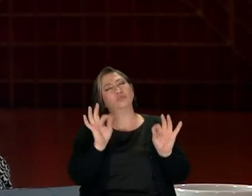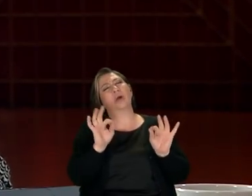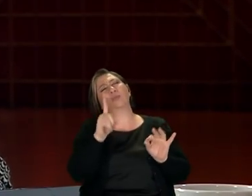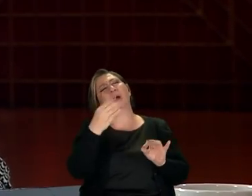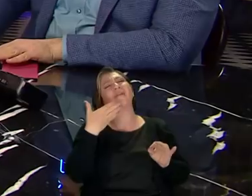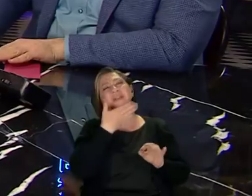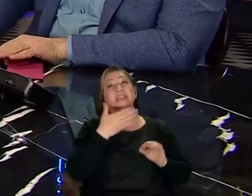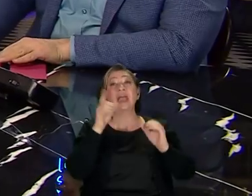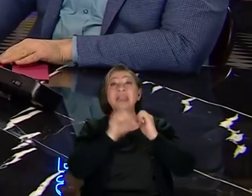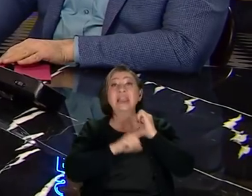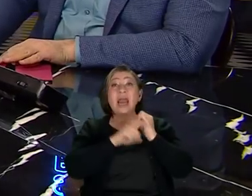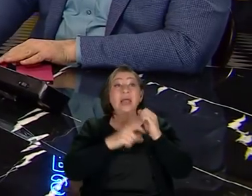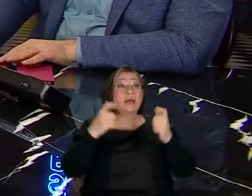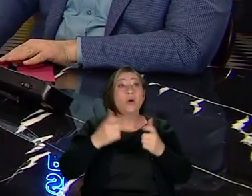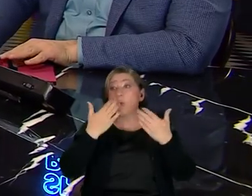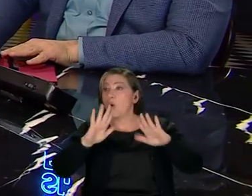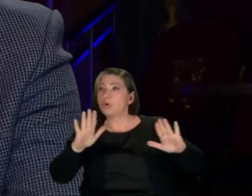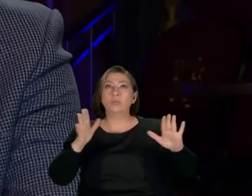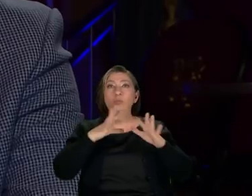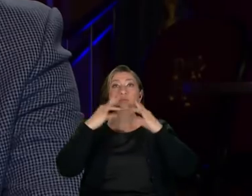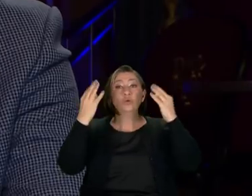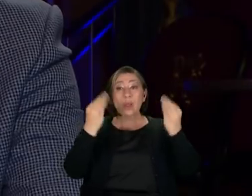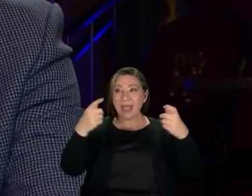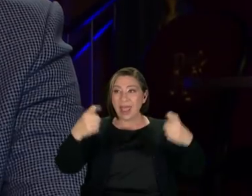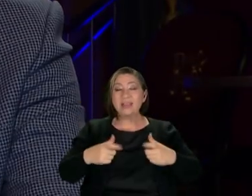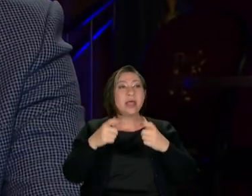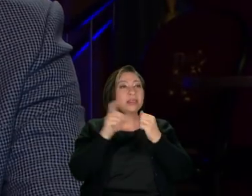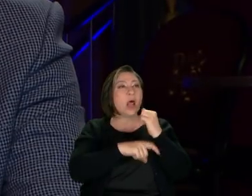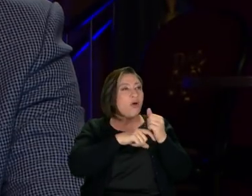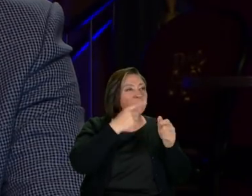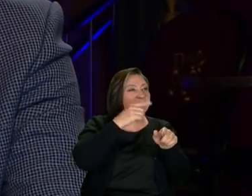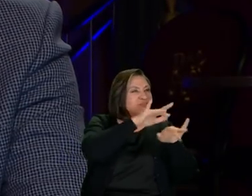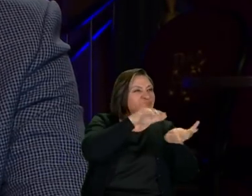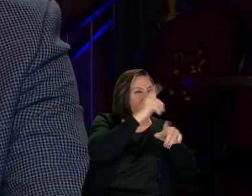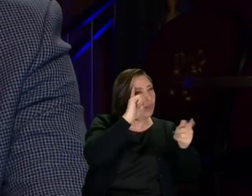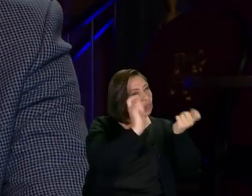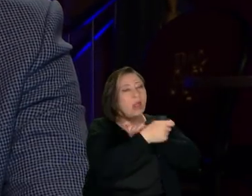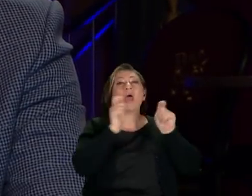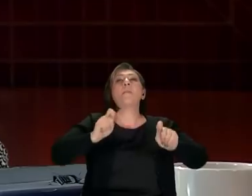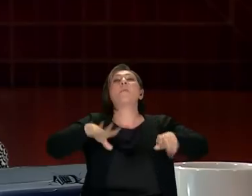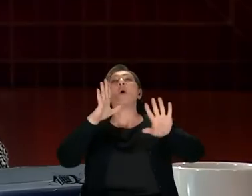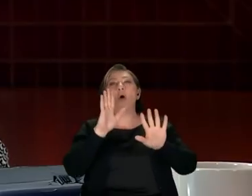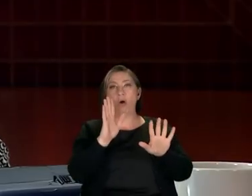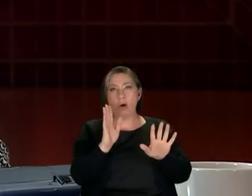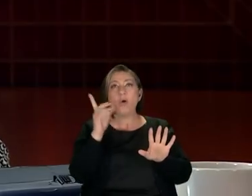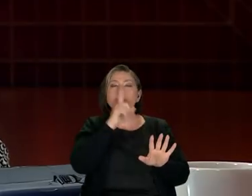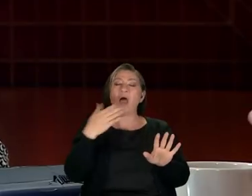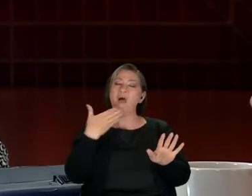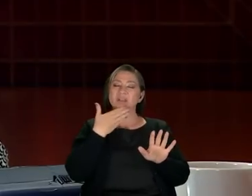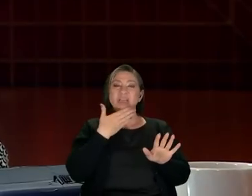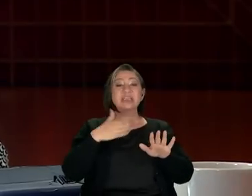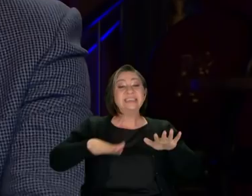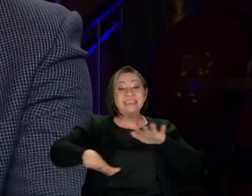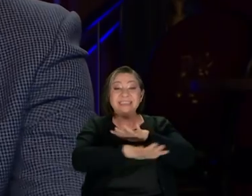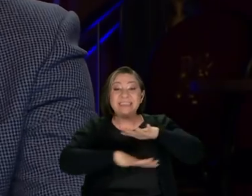yani terör yer bulamıyor biliyor musunuz mutlu olan yerde. Evet. Mutluluk olan yerde terör yer bulamıyor kendisine. Yani